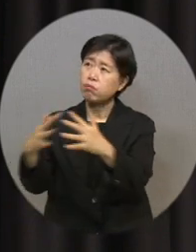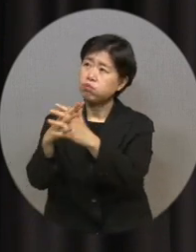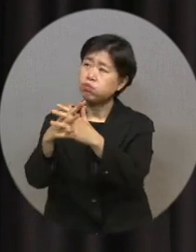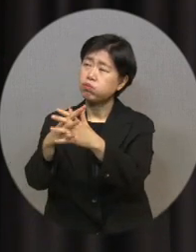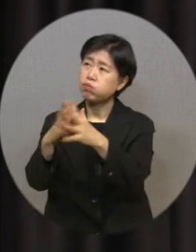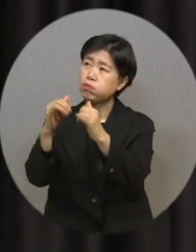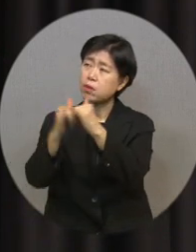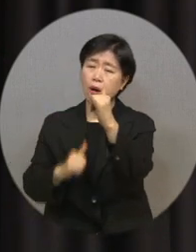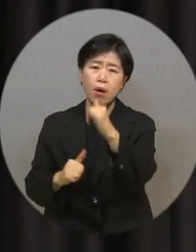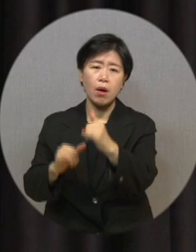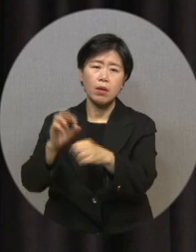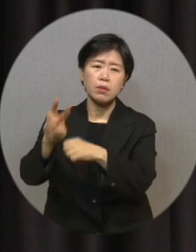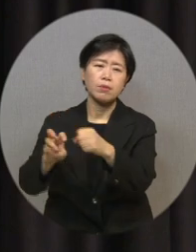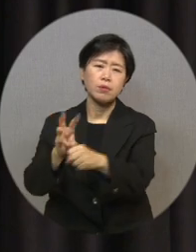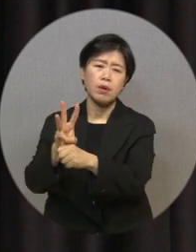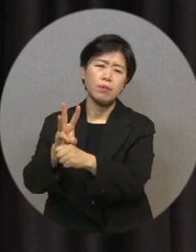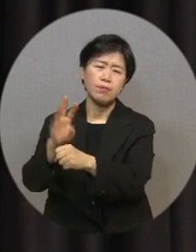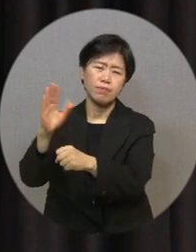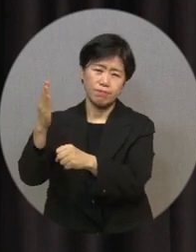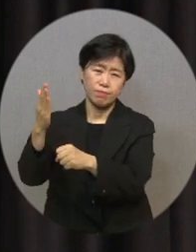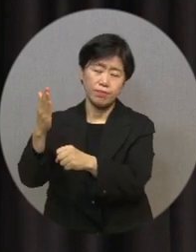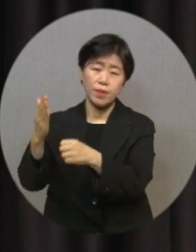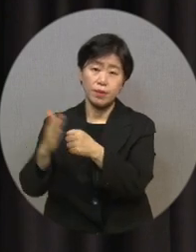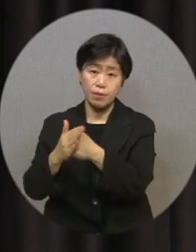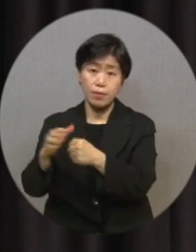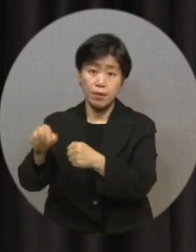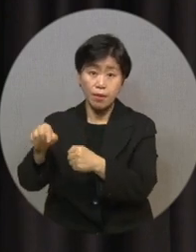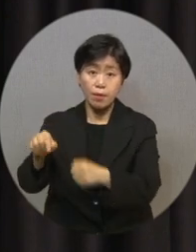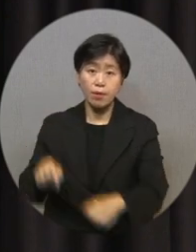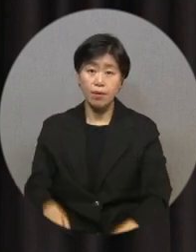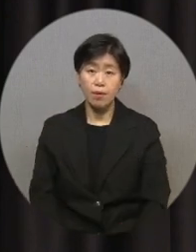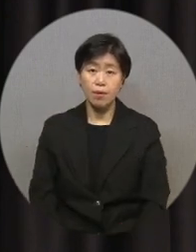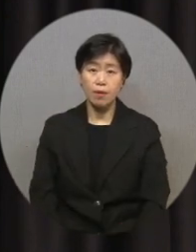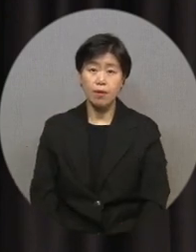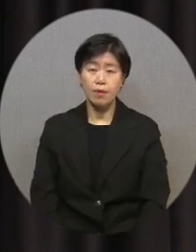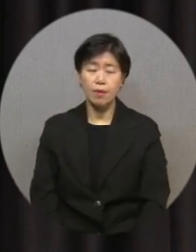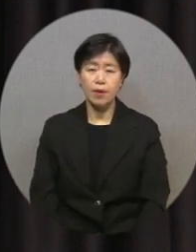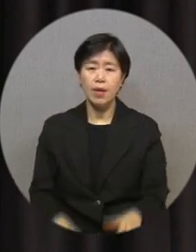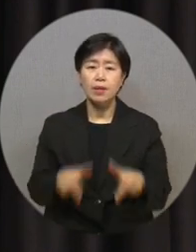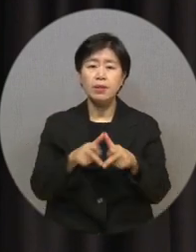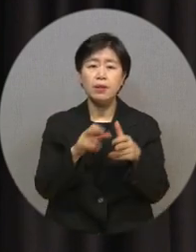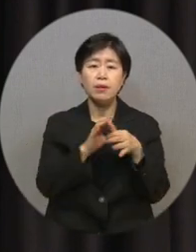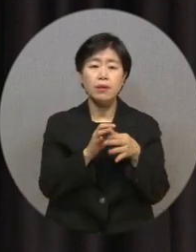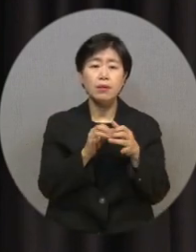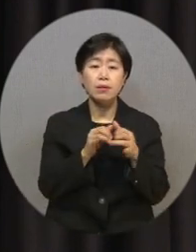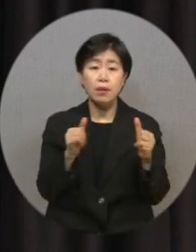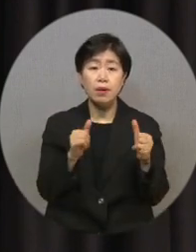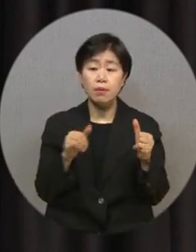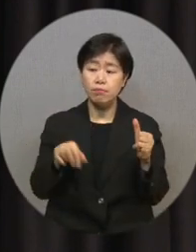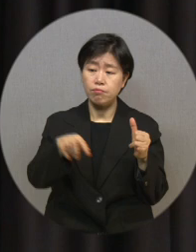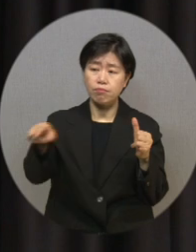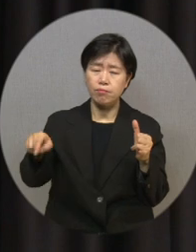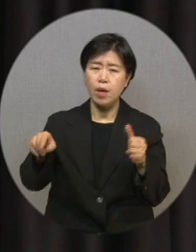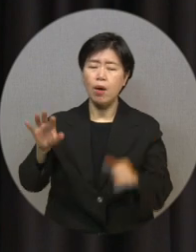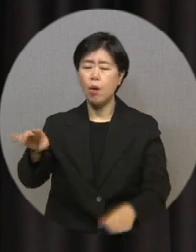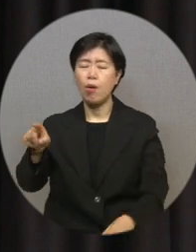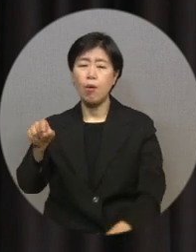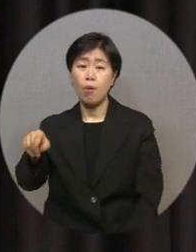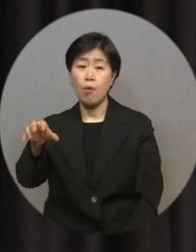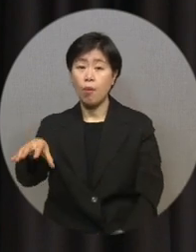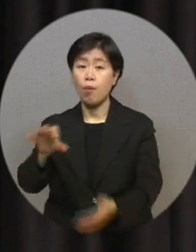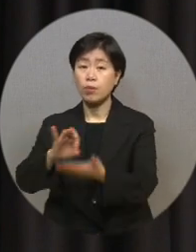그러다 보니까 장애 계에서도 순차적으로 우리도 공간을 열어 달라 열어 달라 그래서 지금 저렴하게 이용을 하고